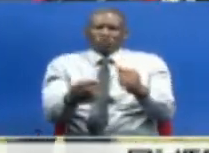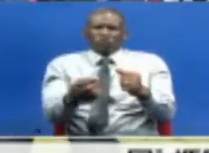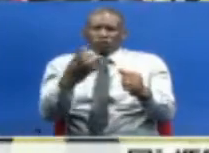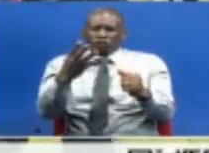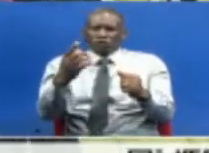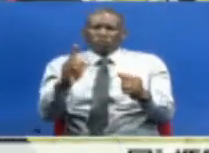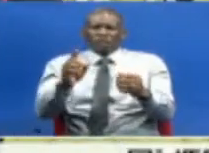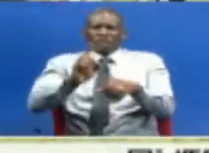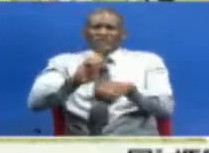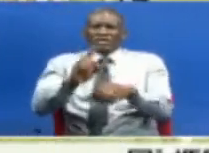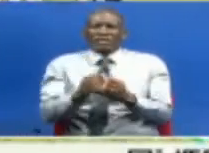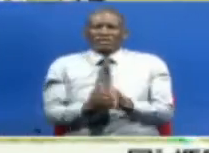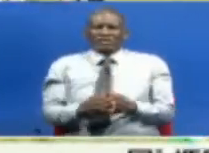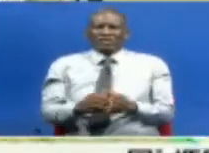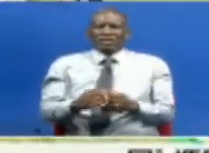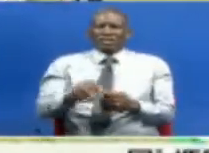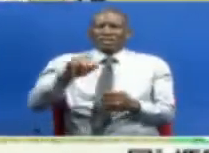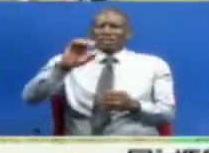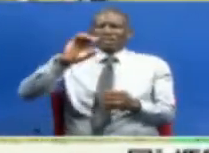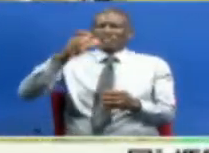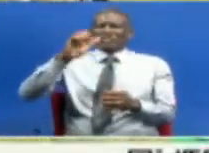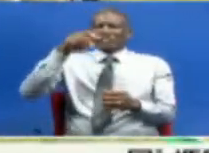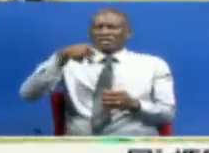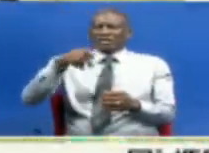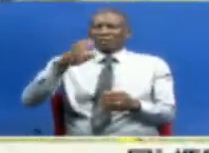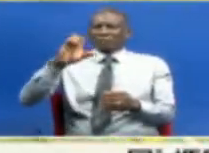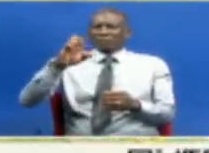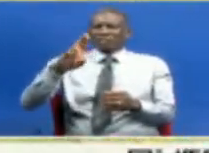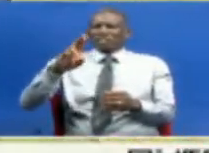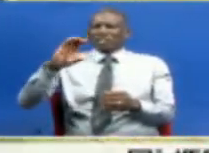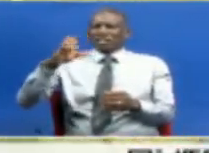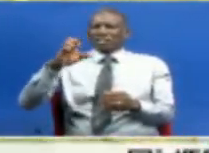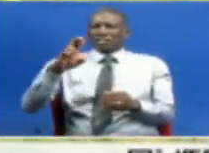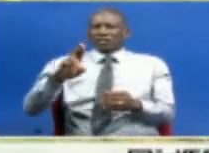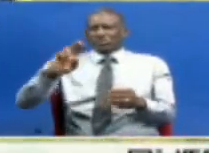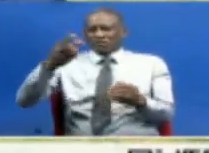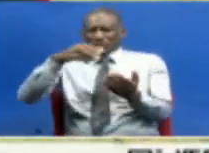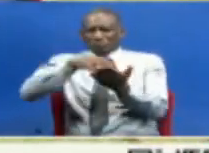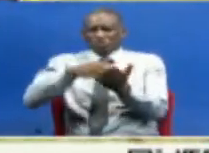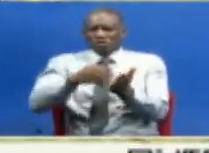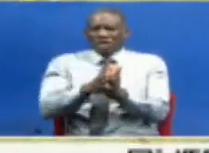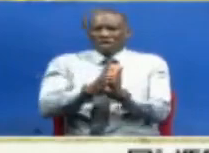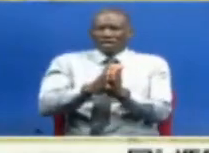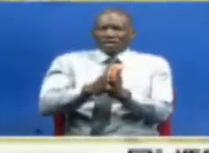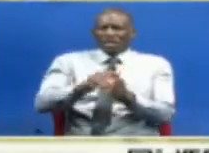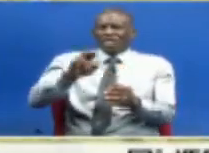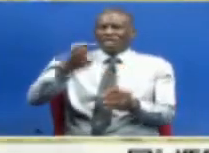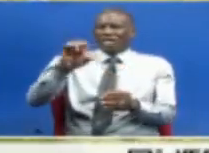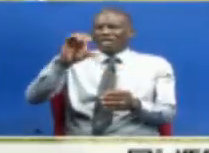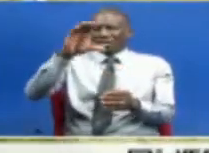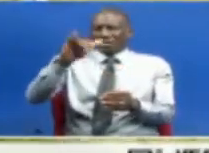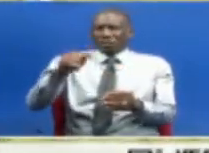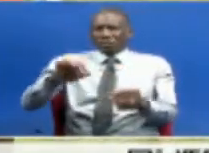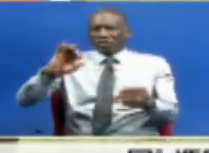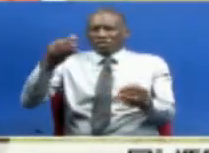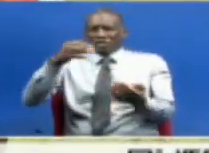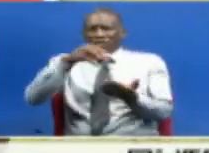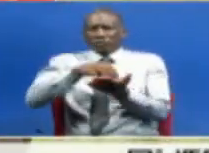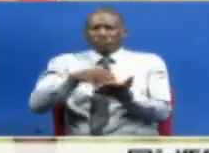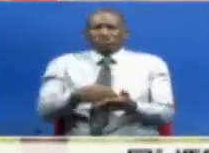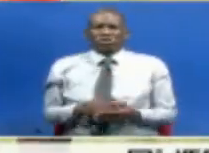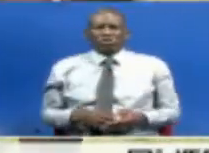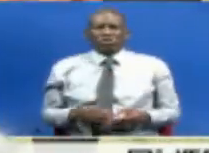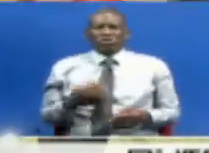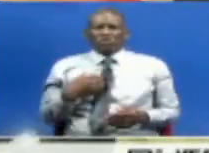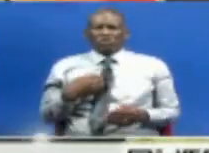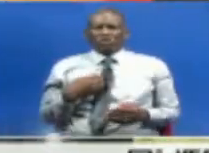1:17:41. Flomena Chep Chirichir aliambulia nafasi ya pili huku Nancy Githaiga akiwa watatu. Kuna fundi